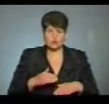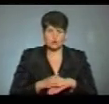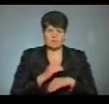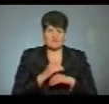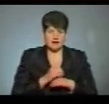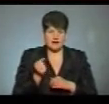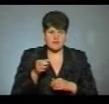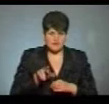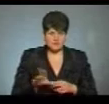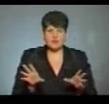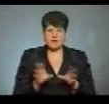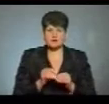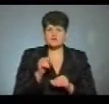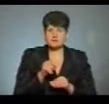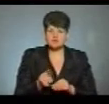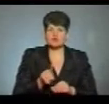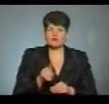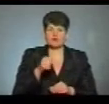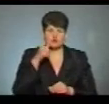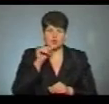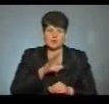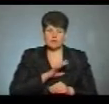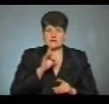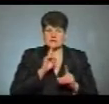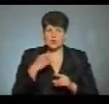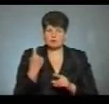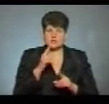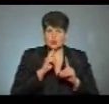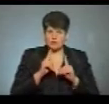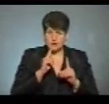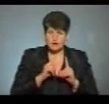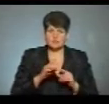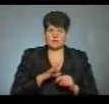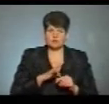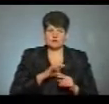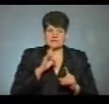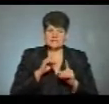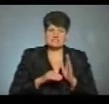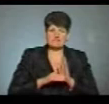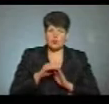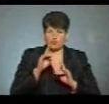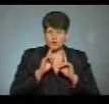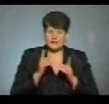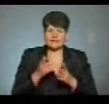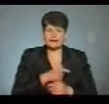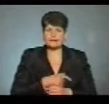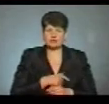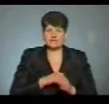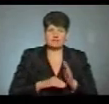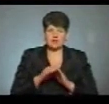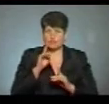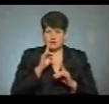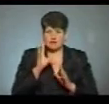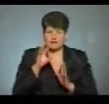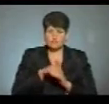Ну, власне, разом із тим, що вчора відбулася сесія обласної ради, також відбулася сесія і Верховної ради, де депутати Верховної ради вносили